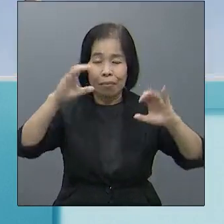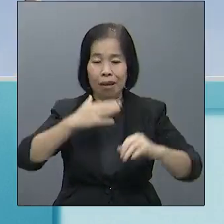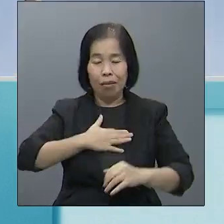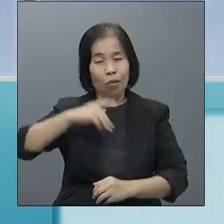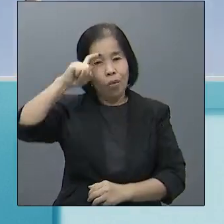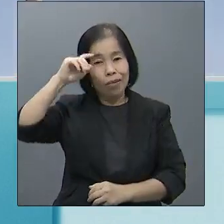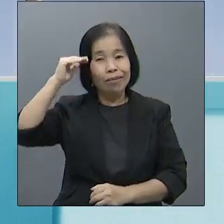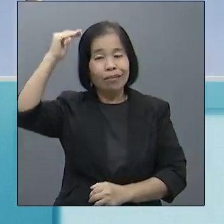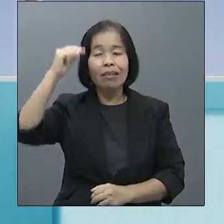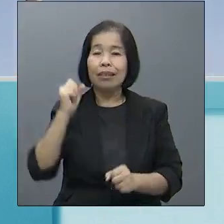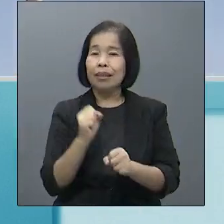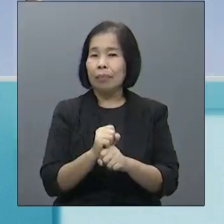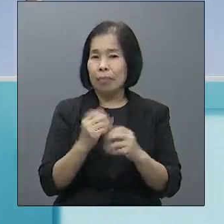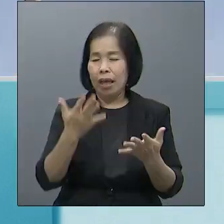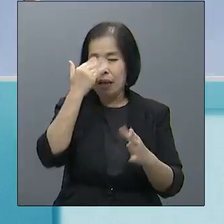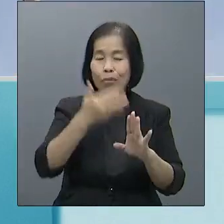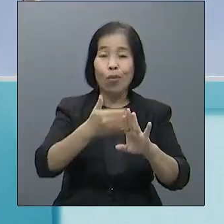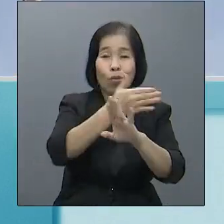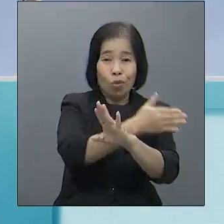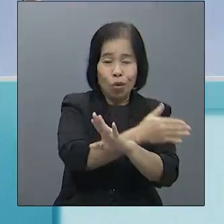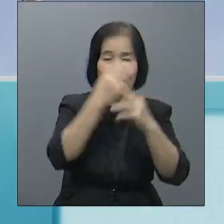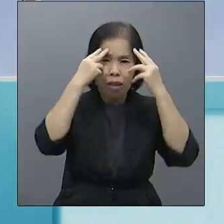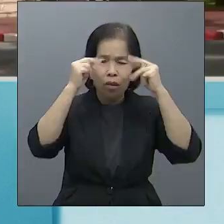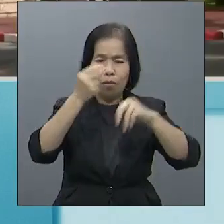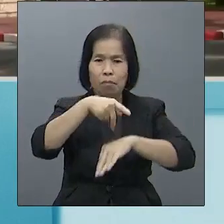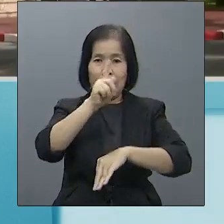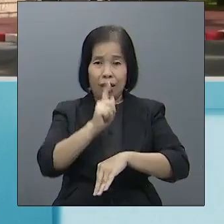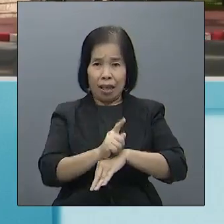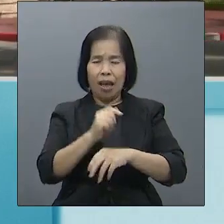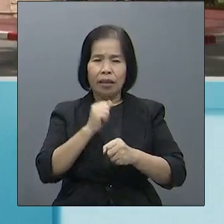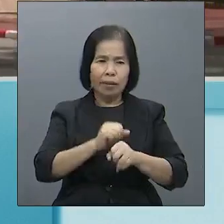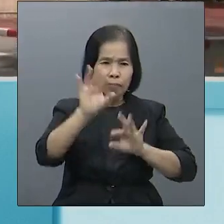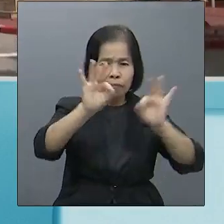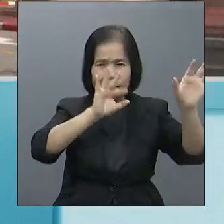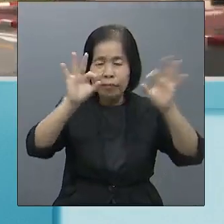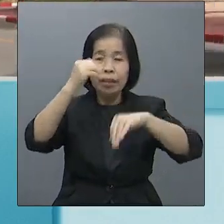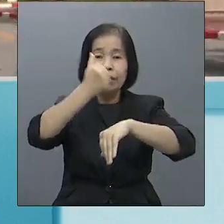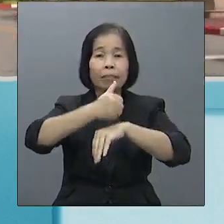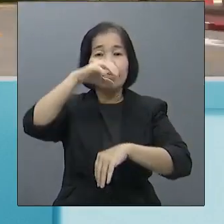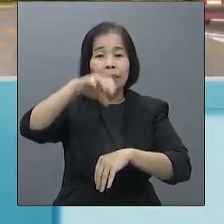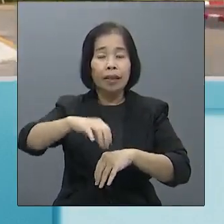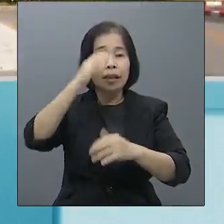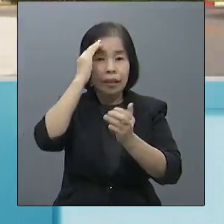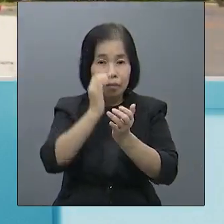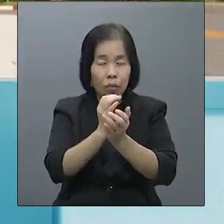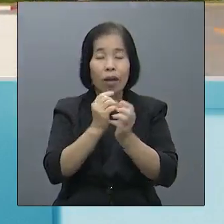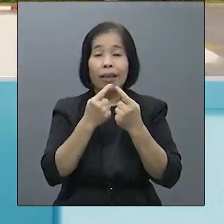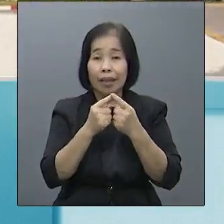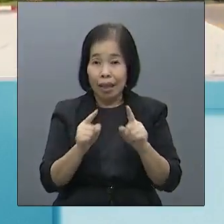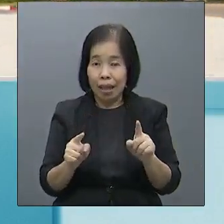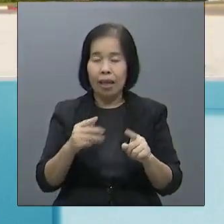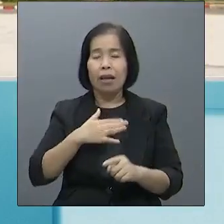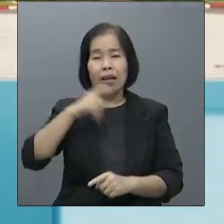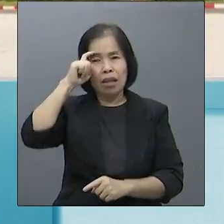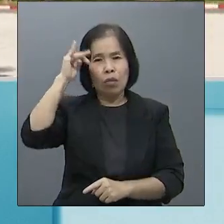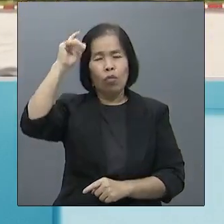ารที่ก่อนหนานี้เริ่มตั้งแต่นายกไปนั่งเป็ประทานในการเลือกผู้แนชาการตำรวแงชา แต่ว่าสิงที่นายกรัฐมณตรยีต้อง